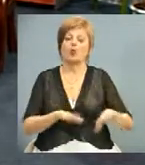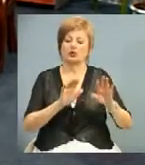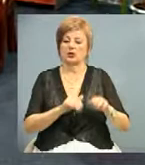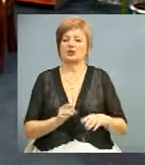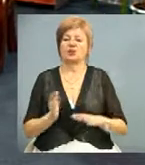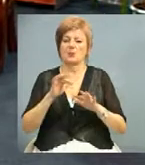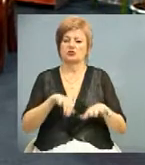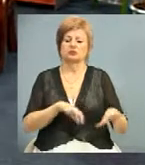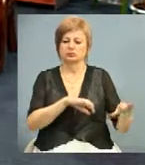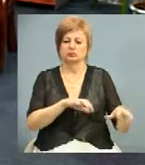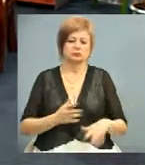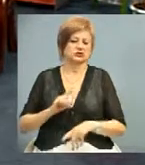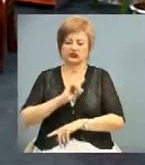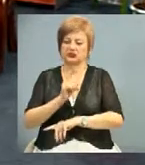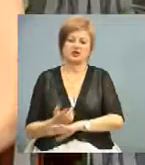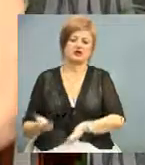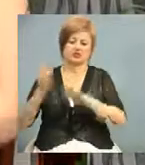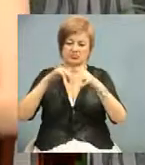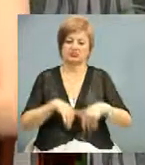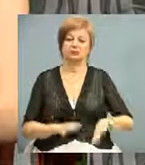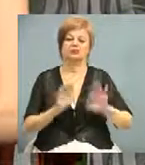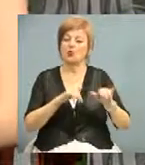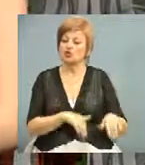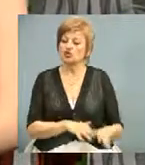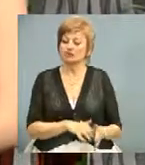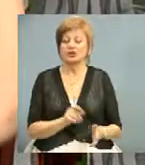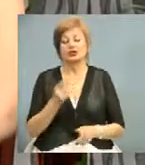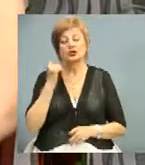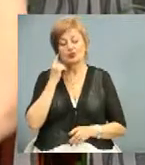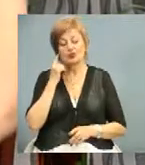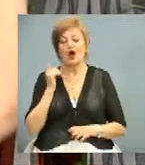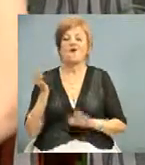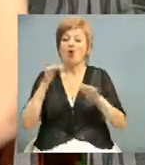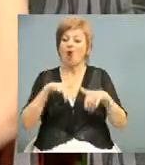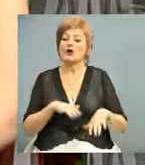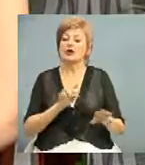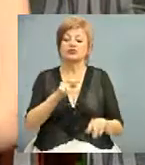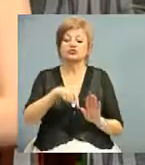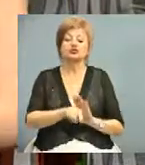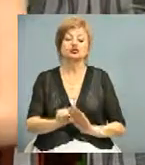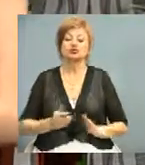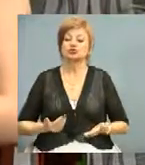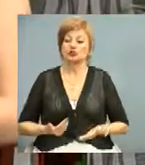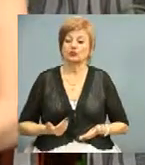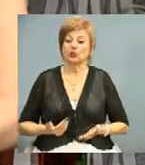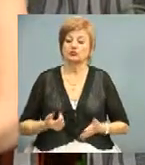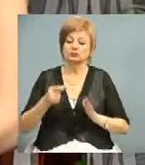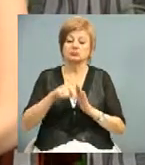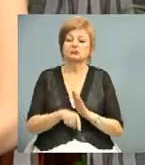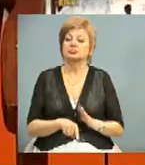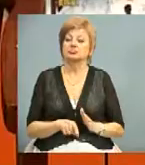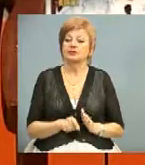витаскують тебе на берег. Цілком вірно. Як ти гадаєш, в океанах хтось живе? Що знаходиться в